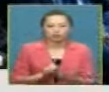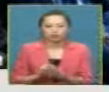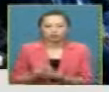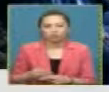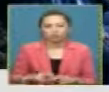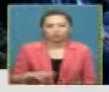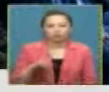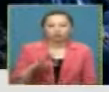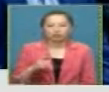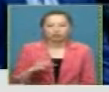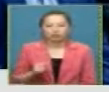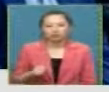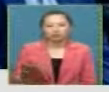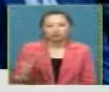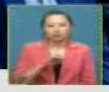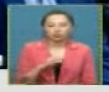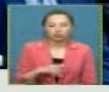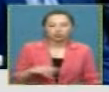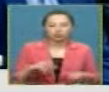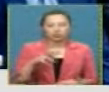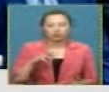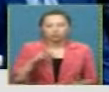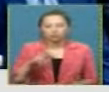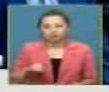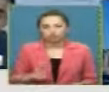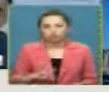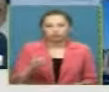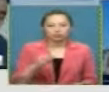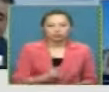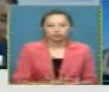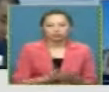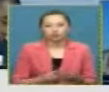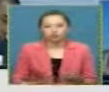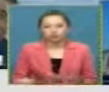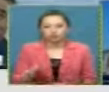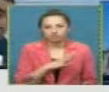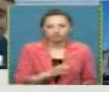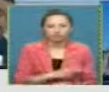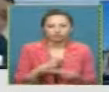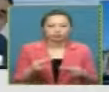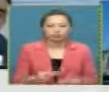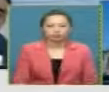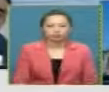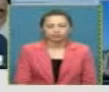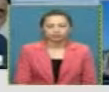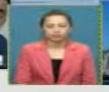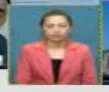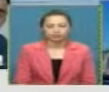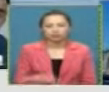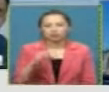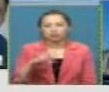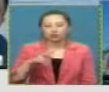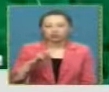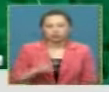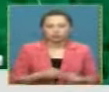қосқандар премьер-лигадағы төрешіліктің әділдігі мен матчтардың дұрыс тәртіпте өтуін қалайтындарын айтты. Ерлан Тоқтарханұлы бұл орайда биылдан